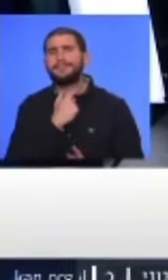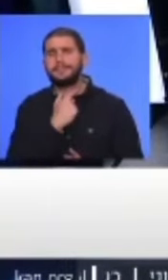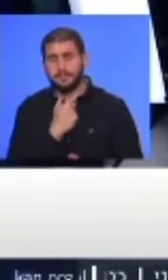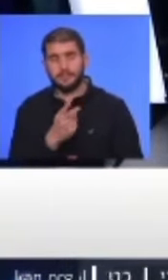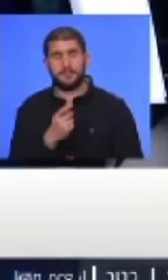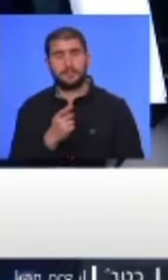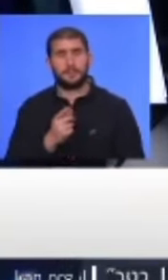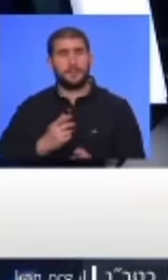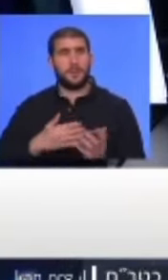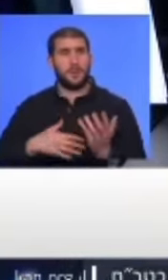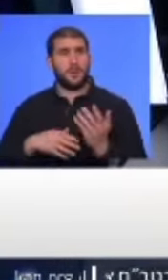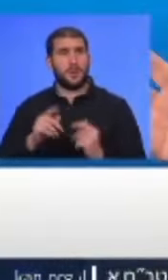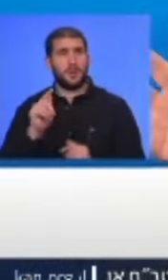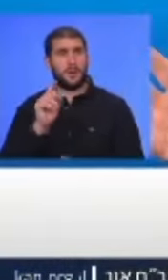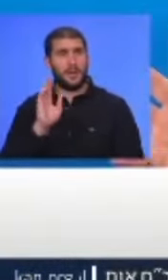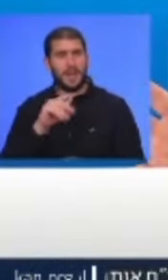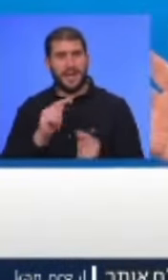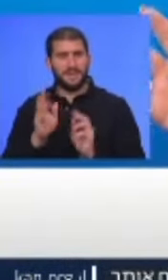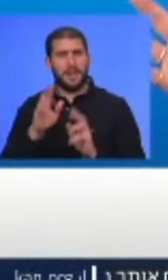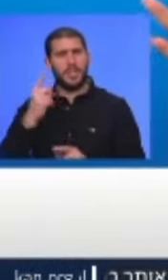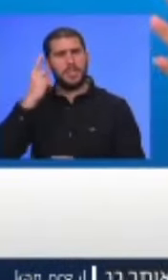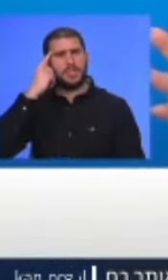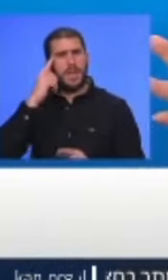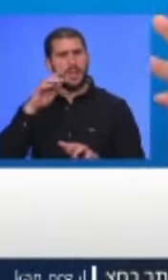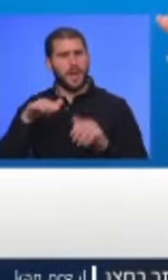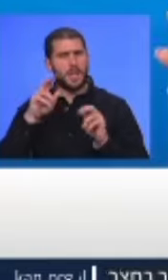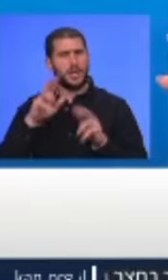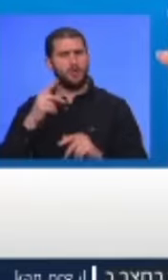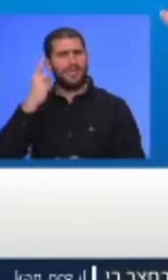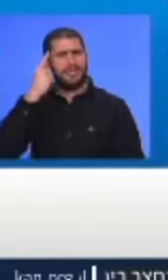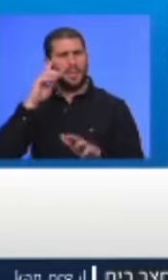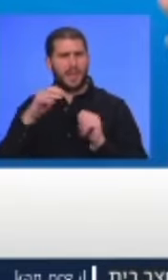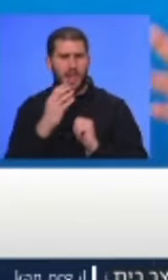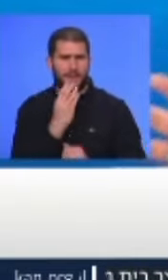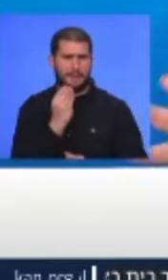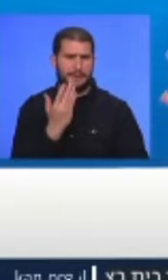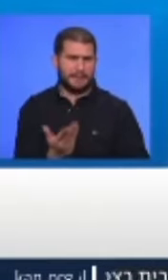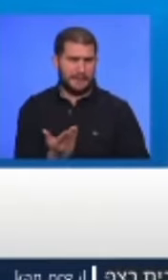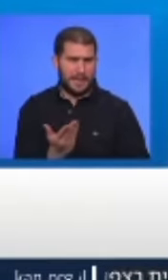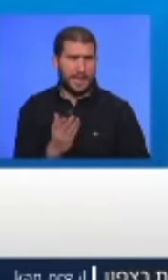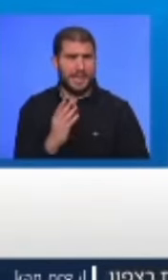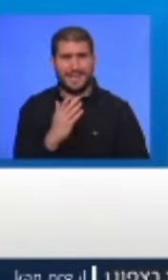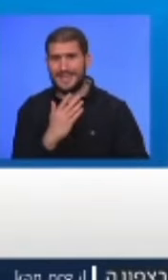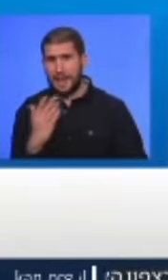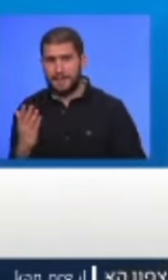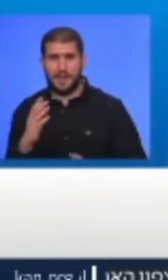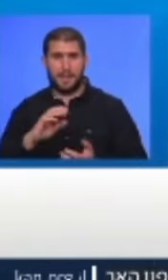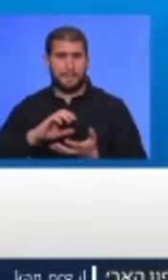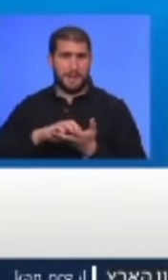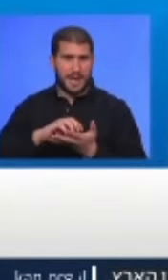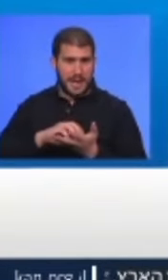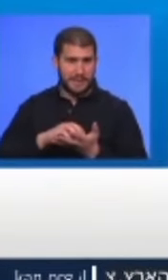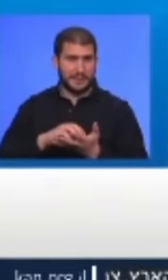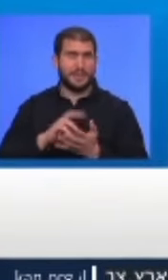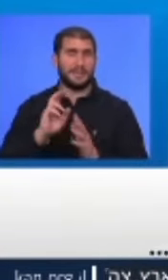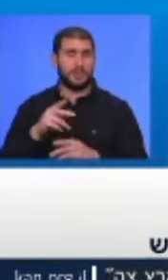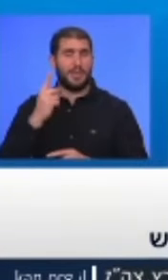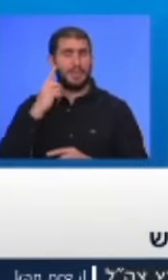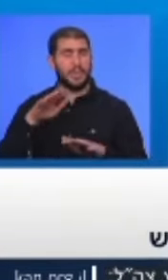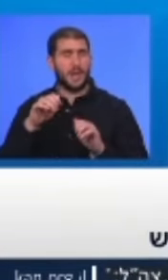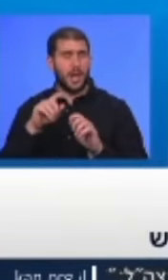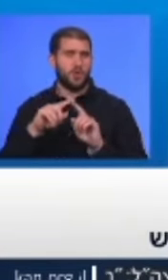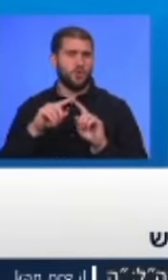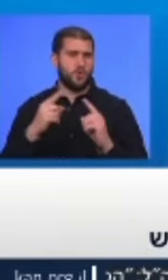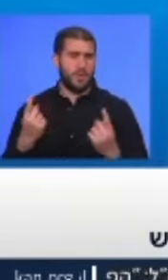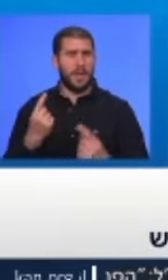פה על פלח של דעת קהל. יש דעת קהל בישראל של ימין, מרכז, ויש דעת קהל אחרת.